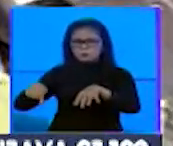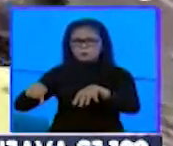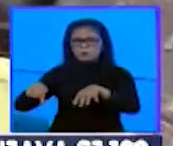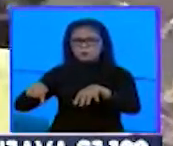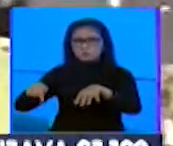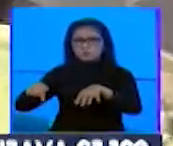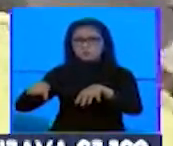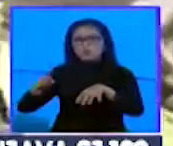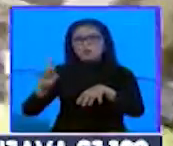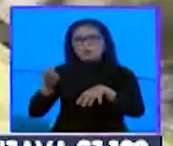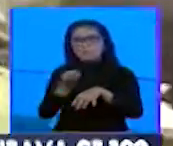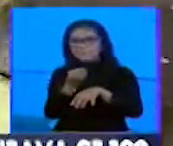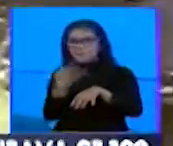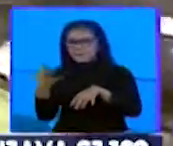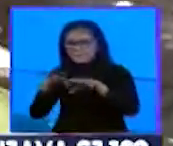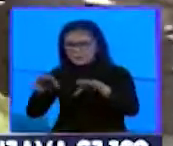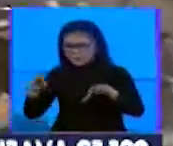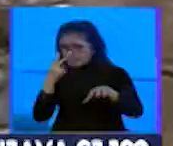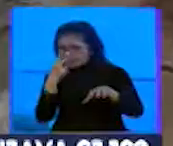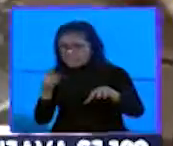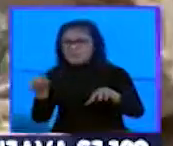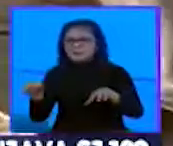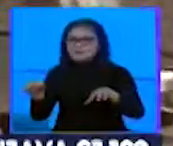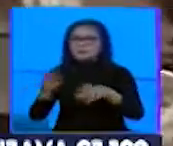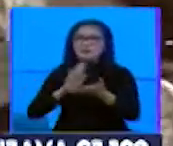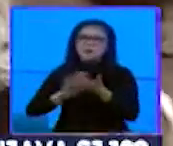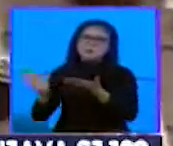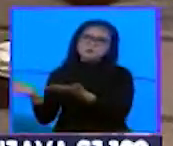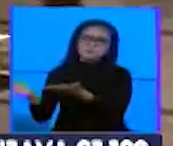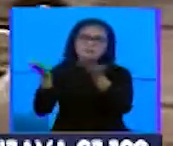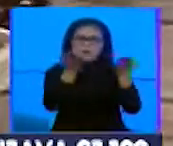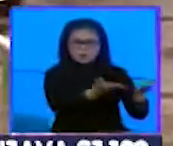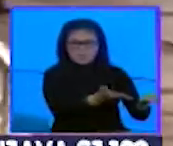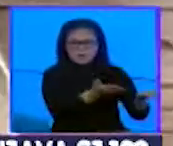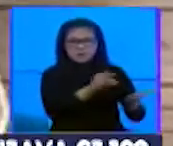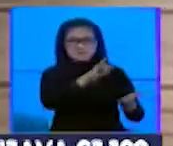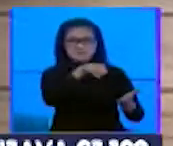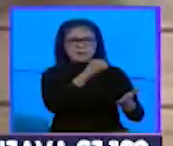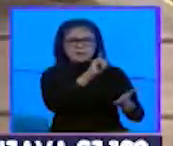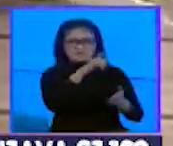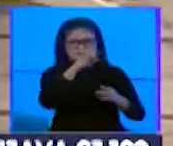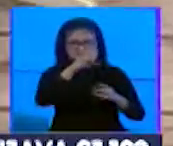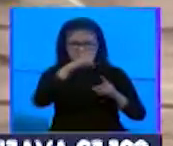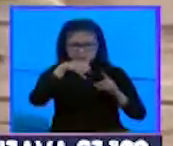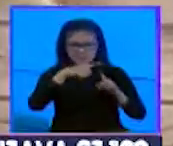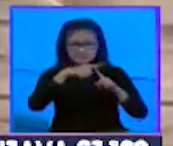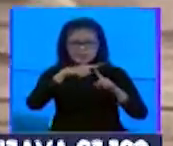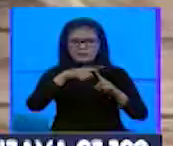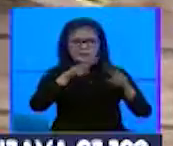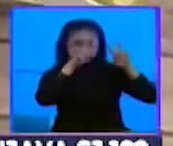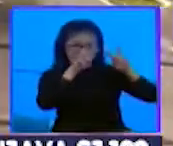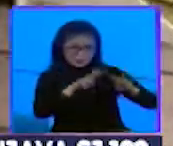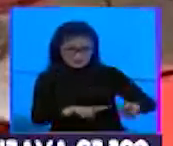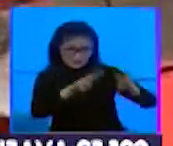juga berbagai temuan lainnya ini akan langsung dibawa ke JICT untuk melakukan inventaris ataupun juga